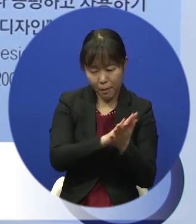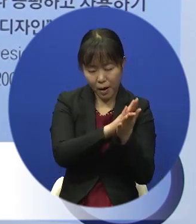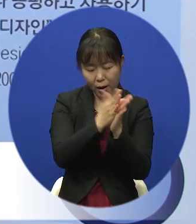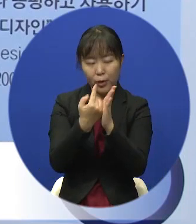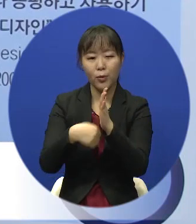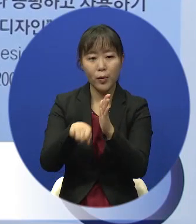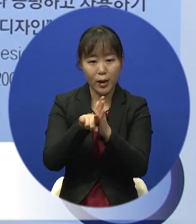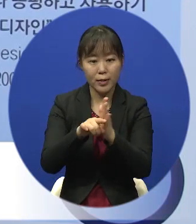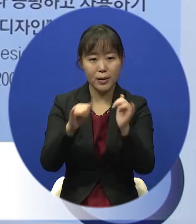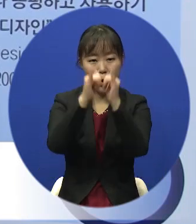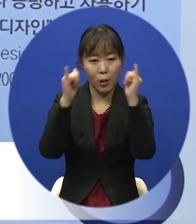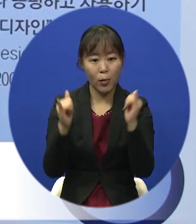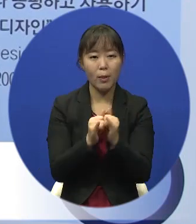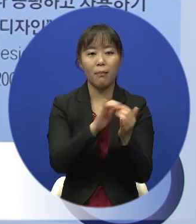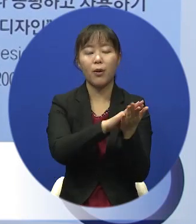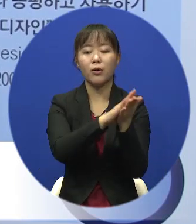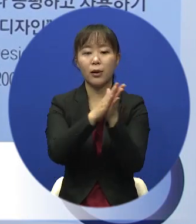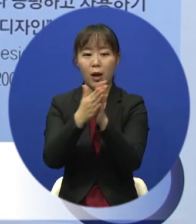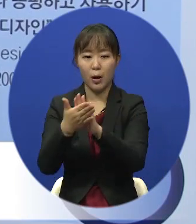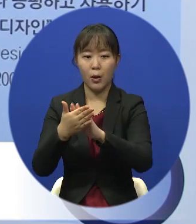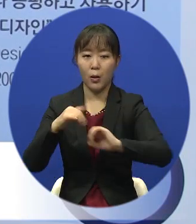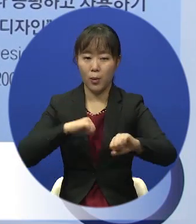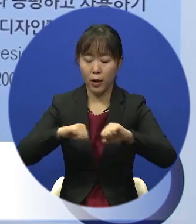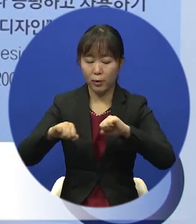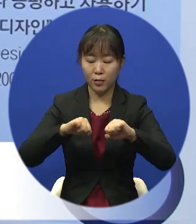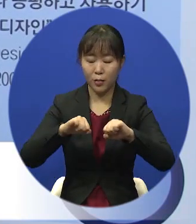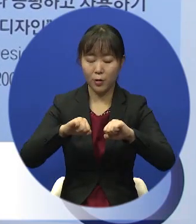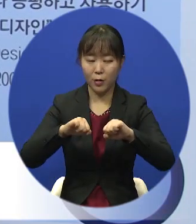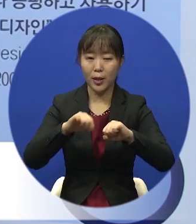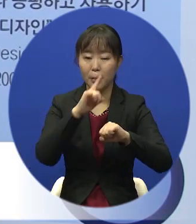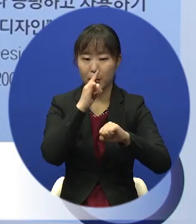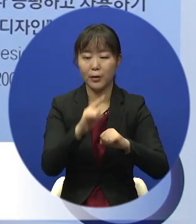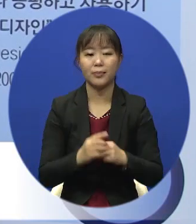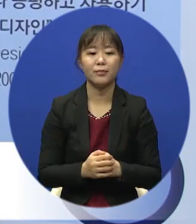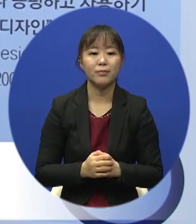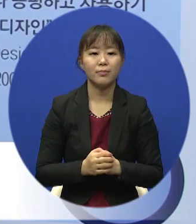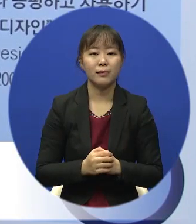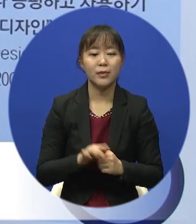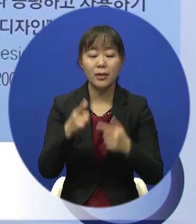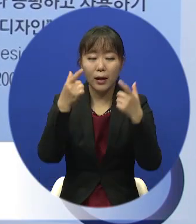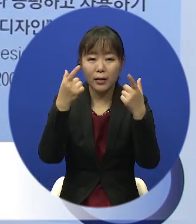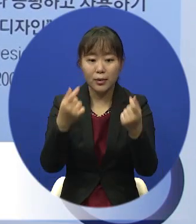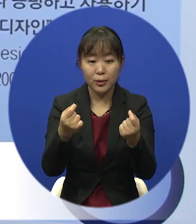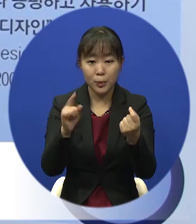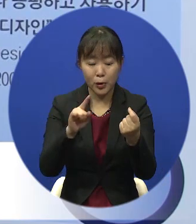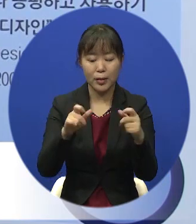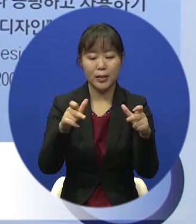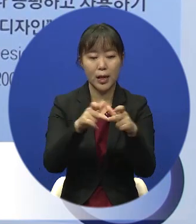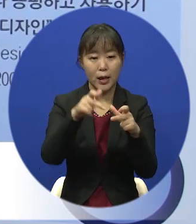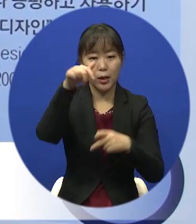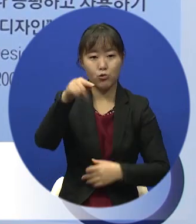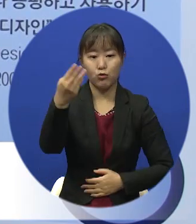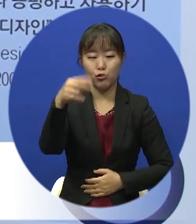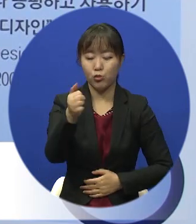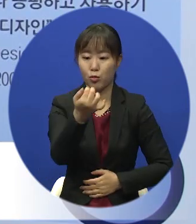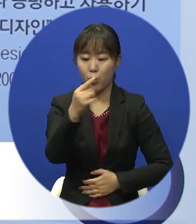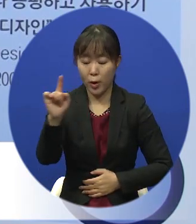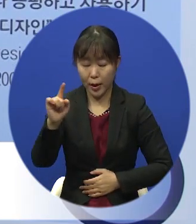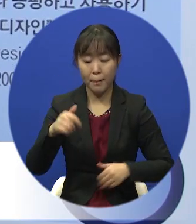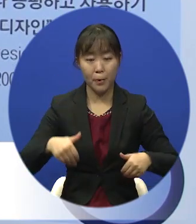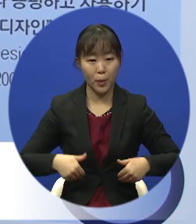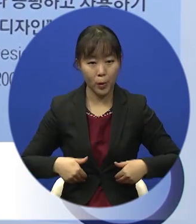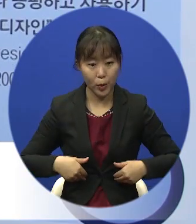위한 사회 변화의 운동이라고 할 수 있습니다. 바로 이러한 점이 장애 주류화의